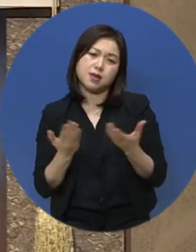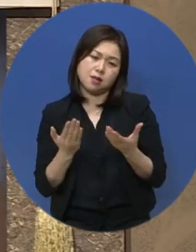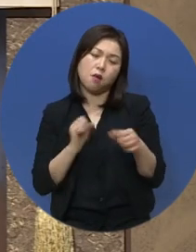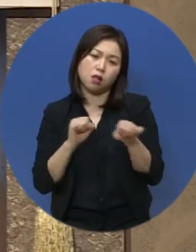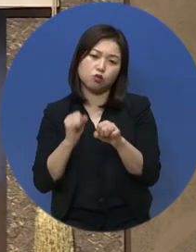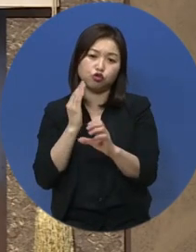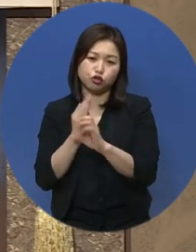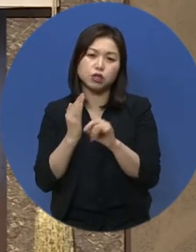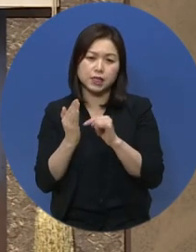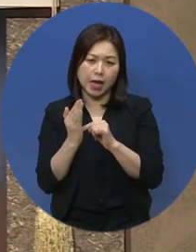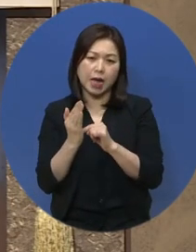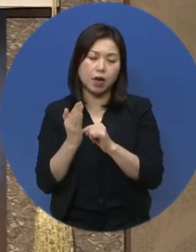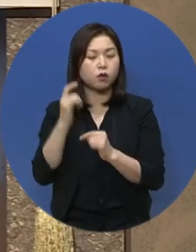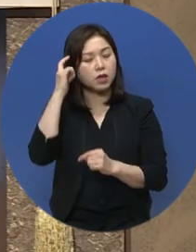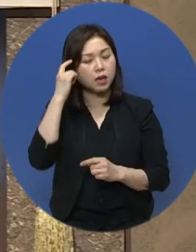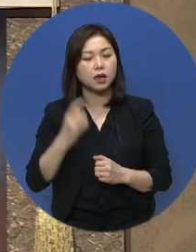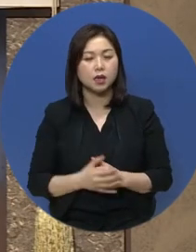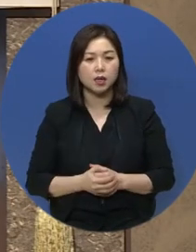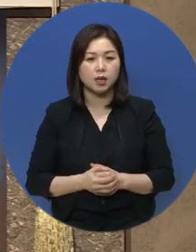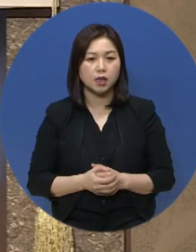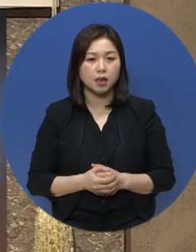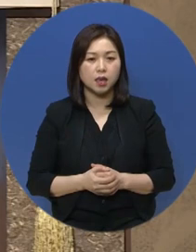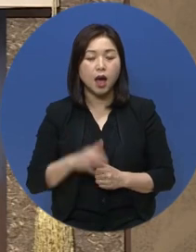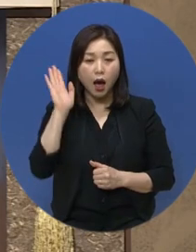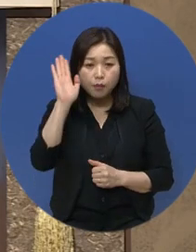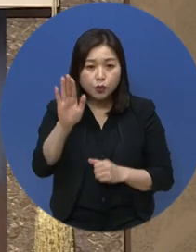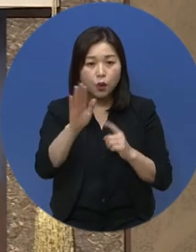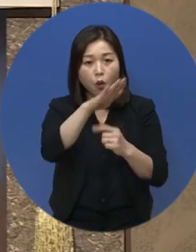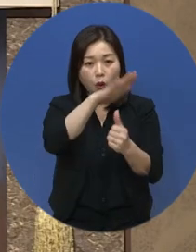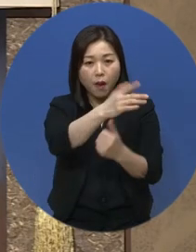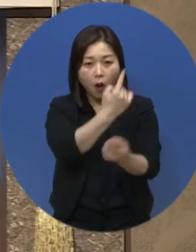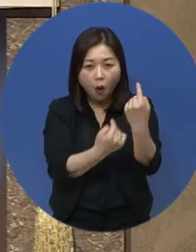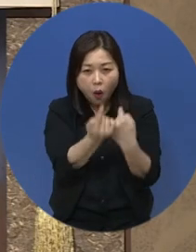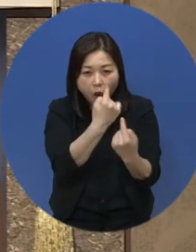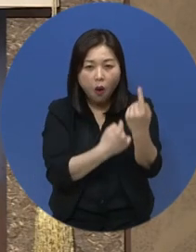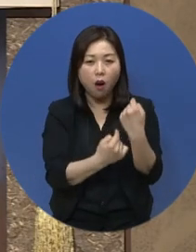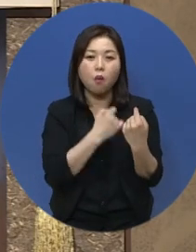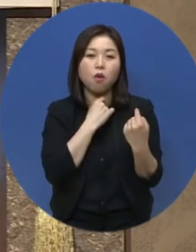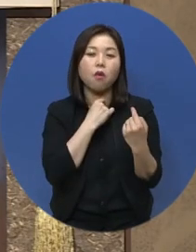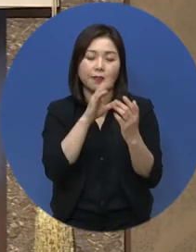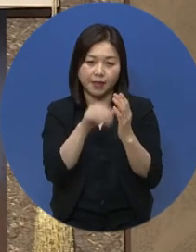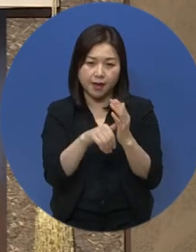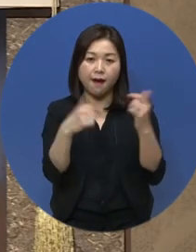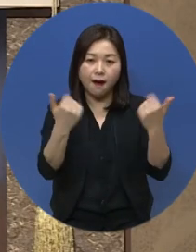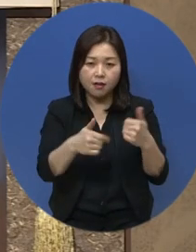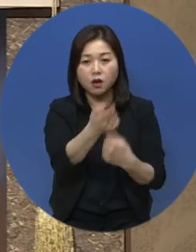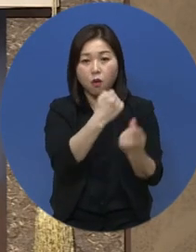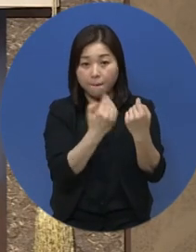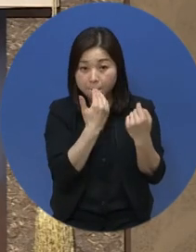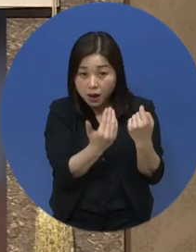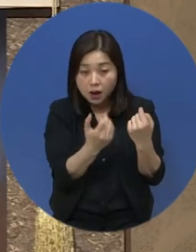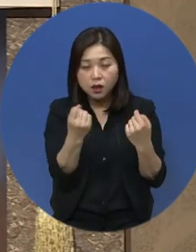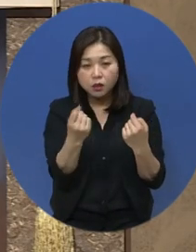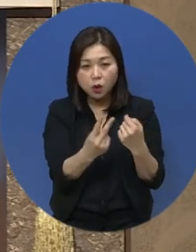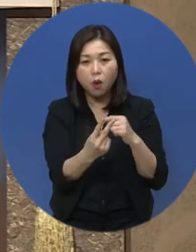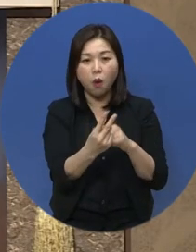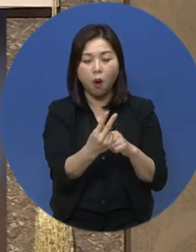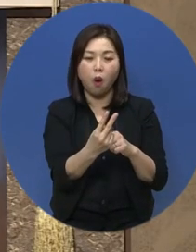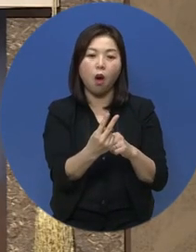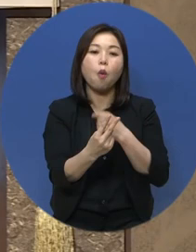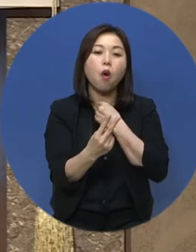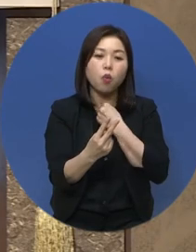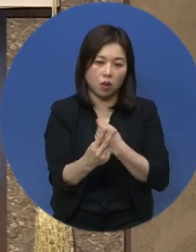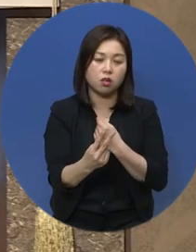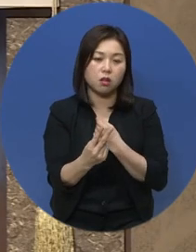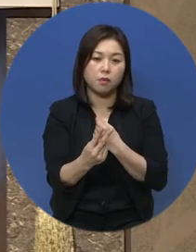생각을 해요. 예. 그래서 앞으로 이용자들이 원할 때는 아이들이 네. 원할 때는 언제든지 이용할 수 있고 노크하면 언제든지